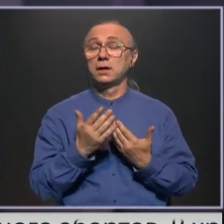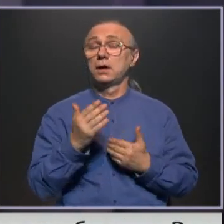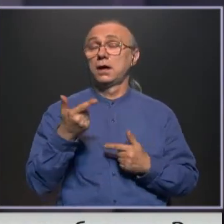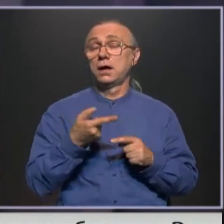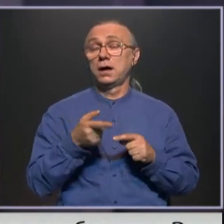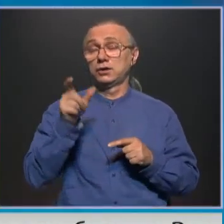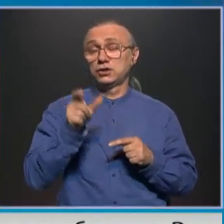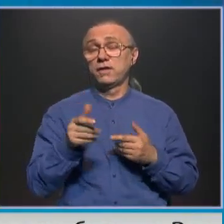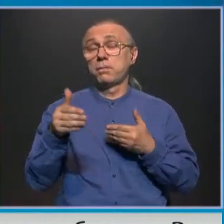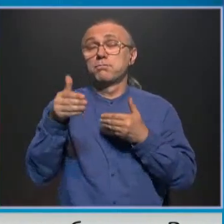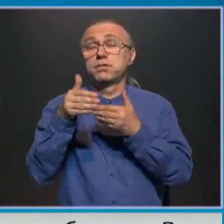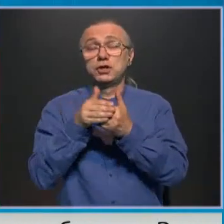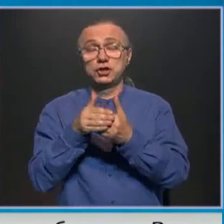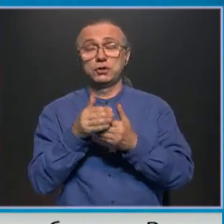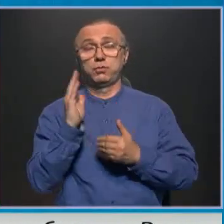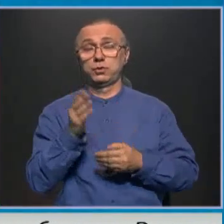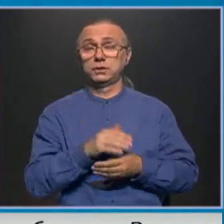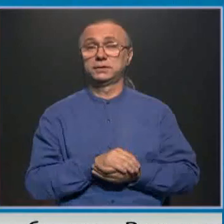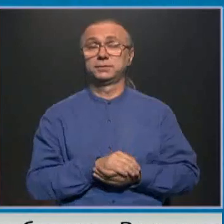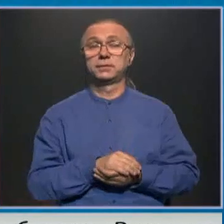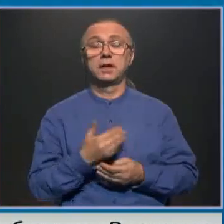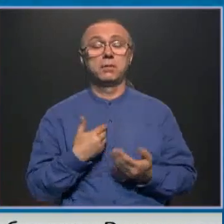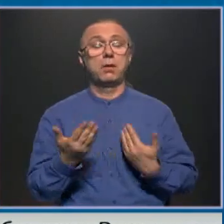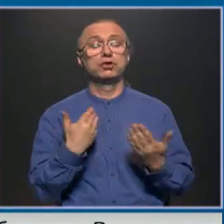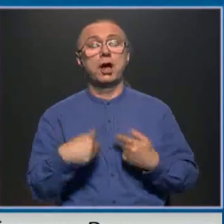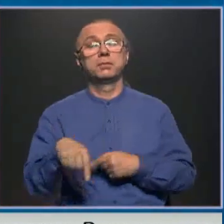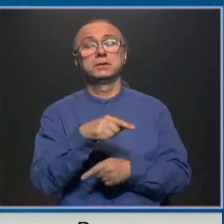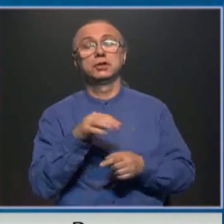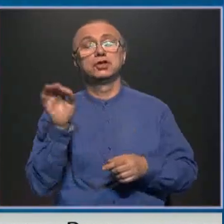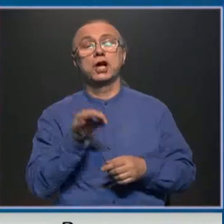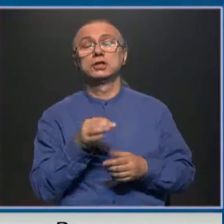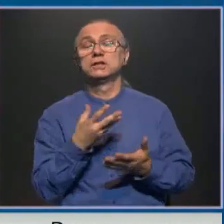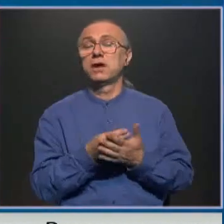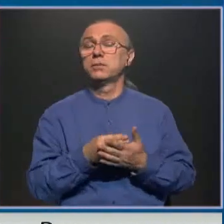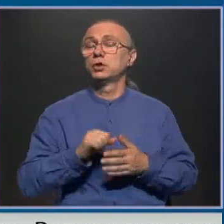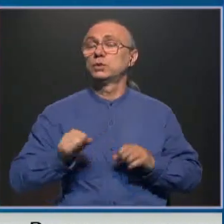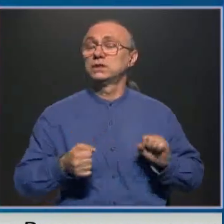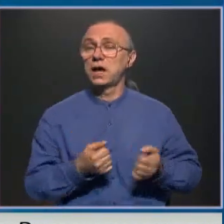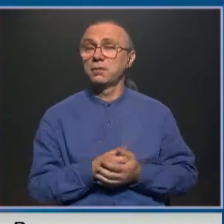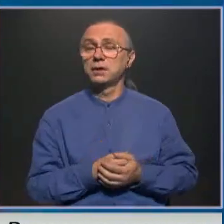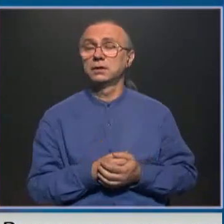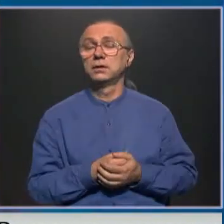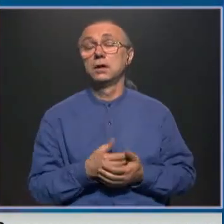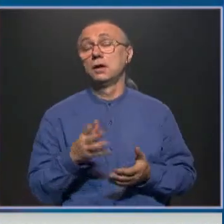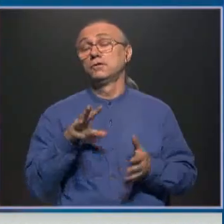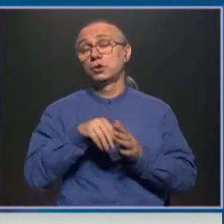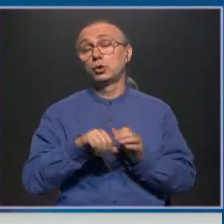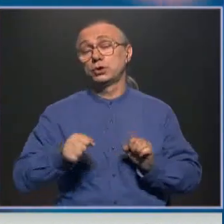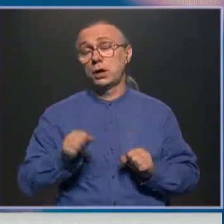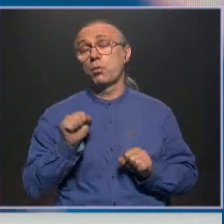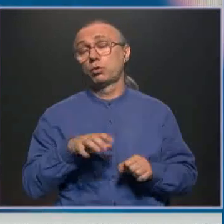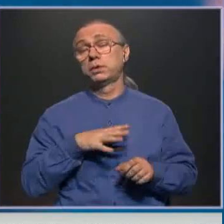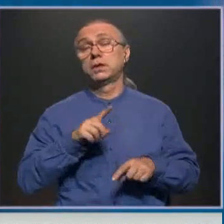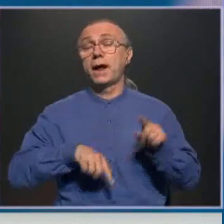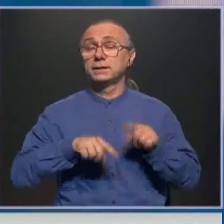если посмотрим, с кем мы там чаще общаемся. Мы общаемся, ну, со своими друзьями. Может, правда, у нас число друзей входить, и родители, братья, сестры, но все равно